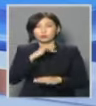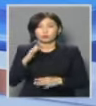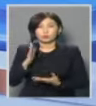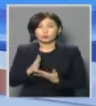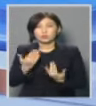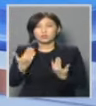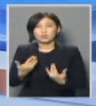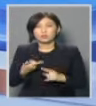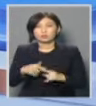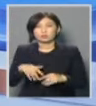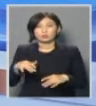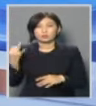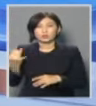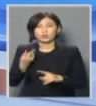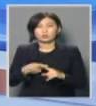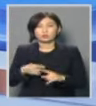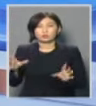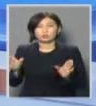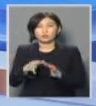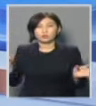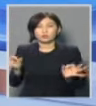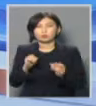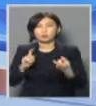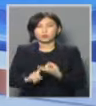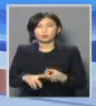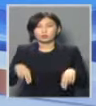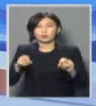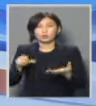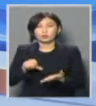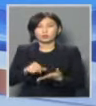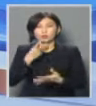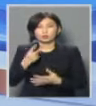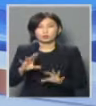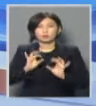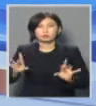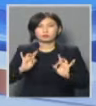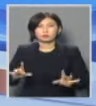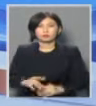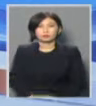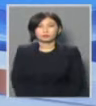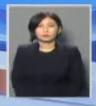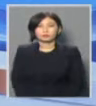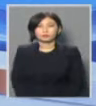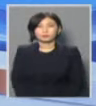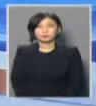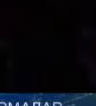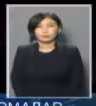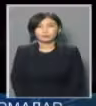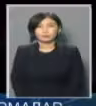болды. Шежірелі тарих пен өлмес өнер ұшырасқан шараға арнайы қатысып келген тілшіміз тарқатып айтсын.